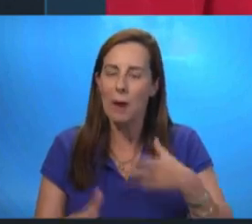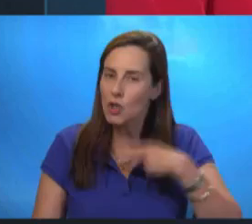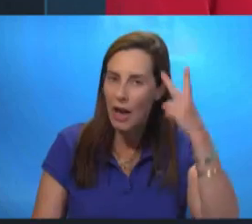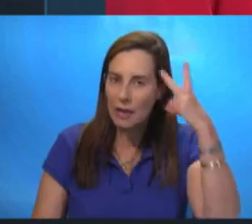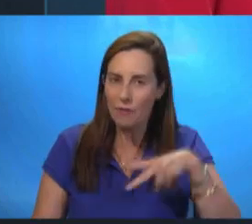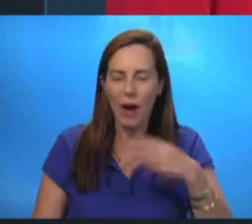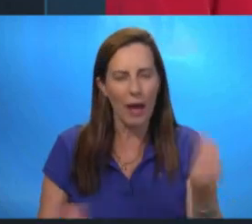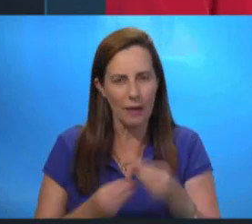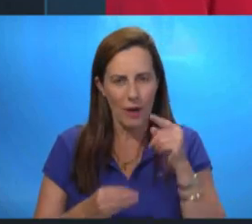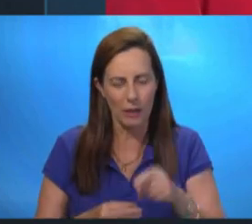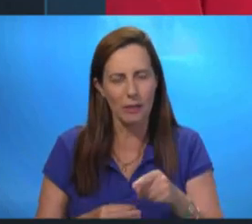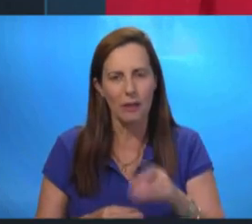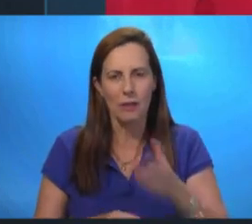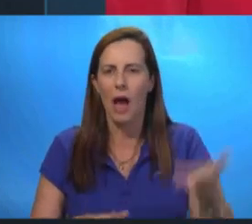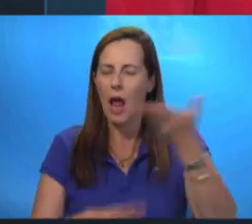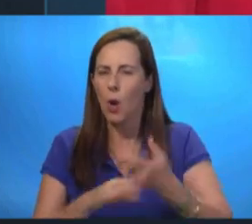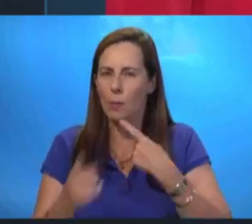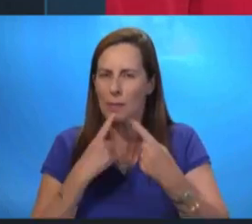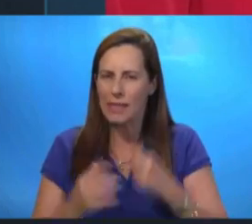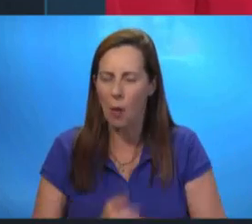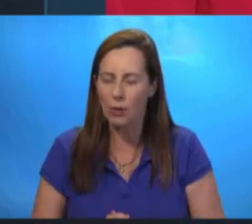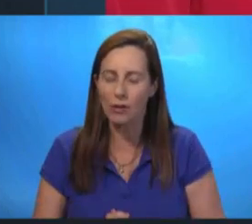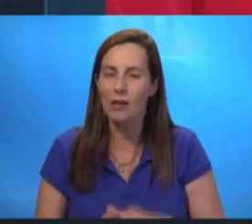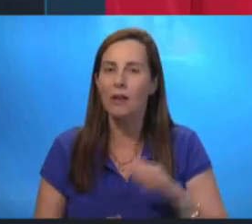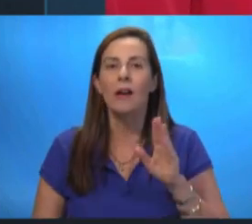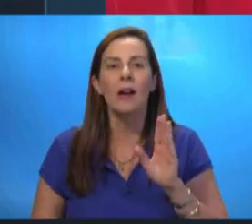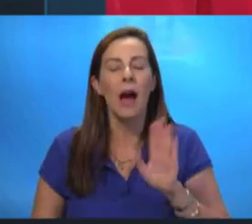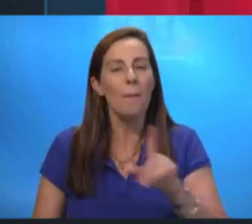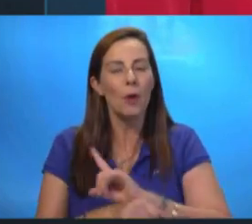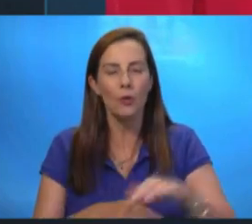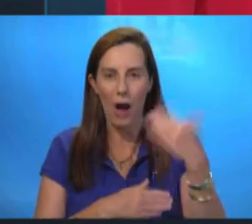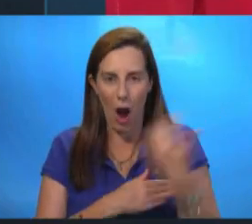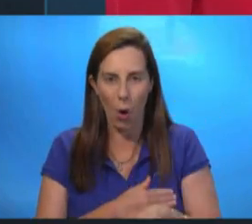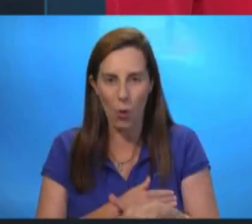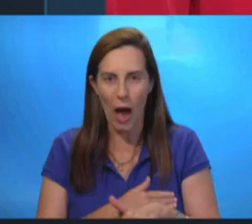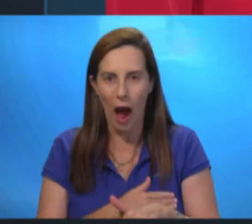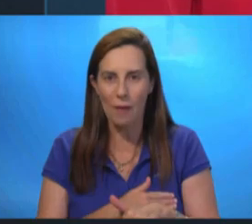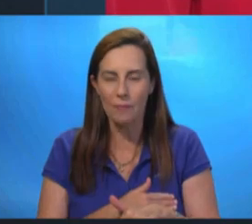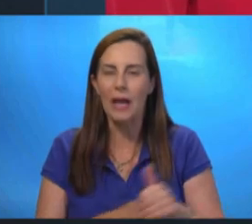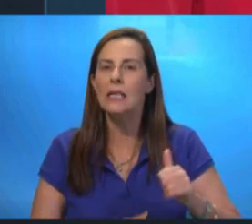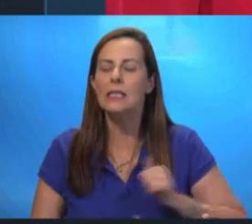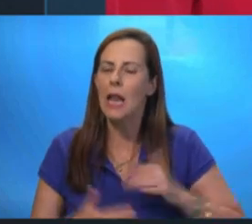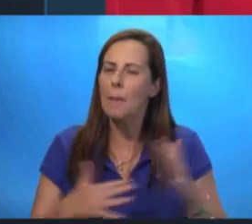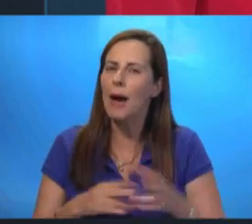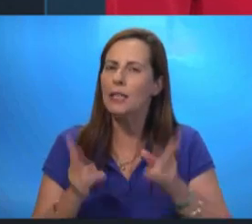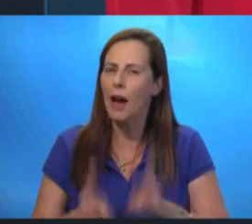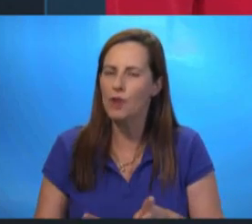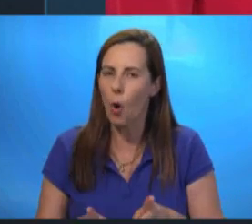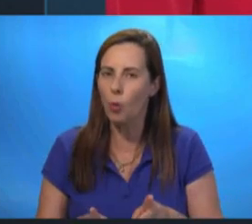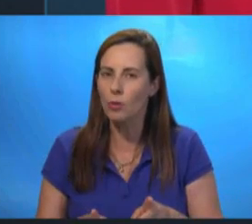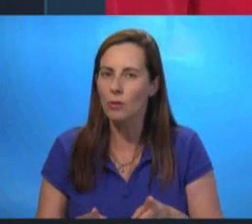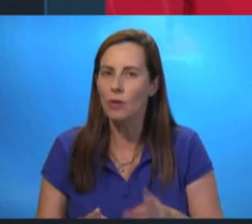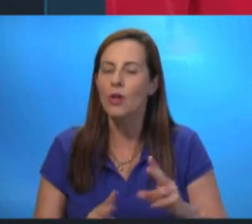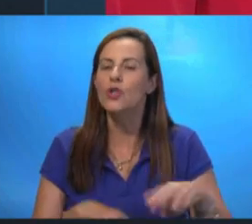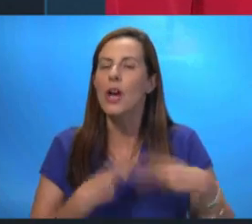הסוגיה הזאת צפויה לעלות במסע ומתן. אגב, גאולה, בתקופה האחרונה, צהל בחן את האפשרות הזו שיחזרו